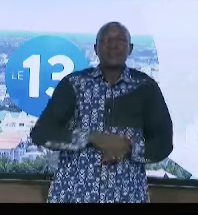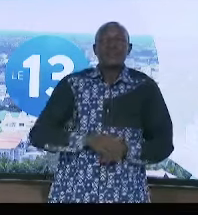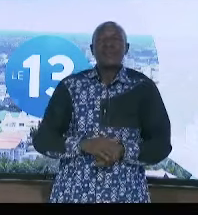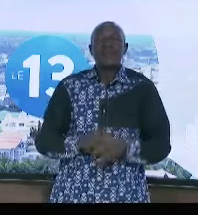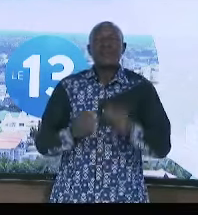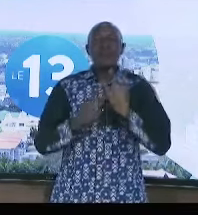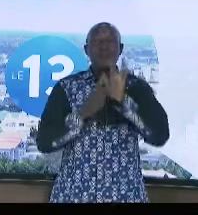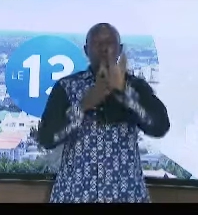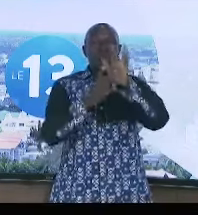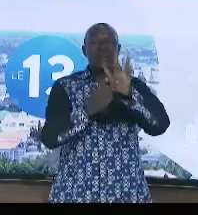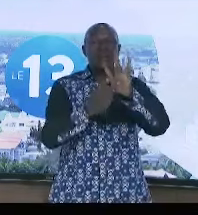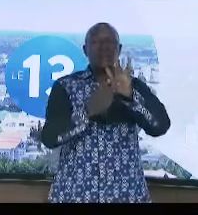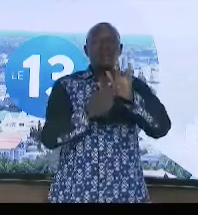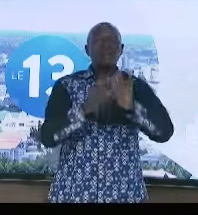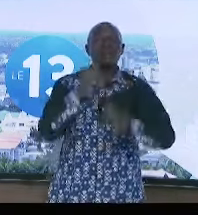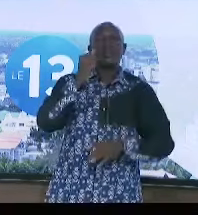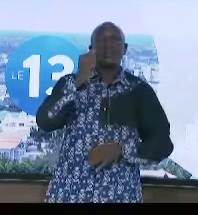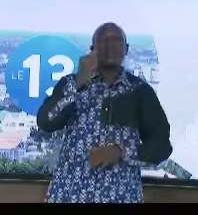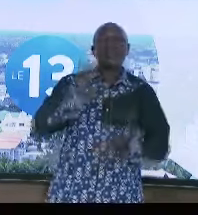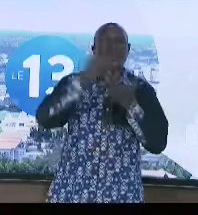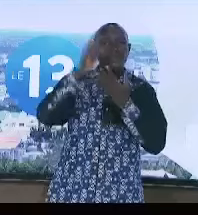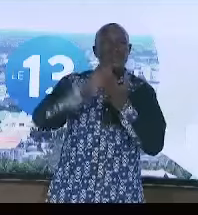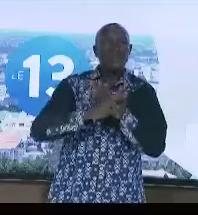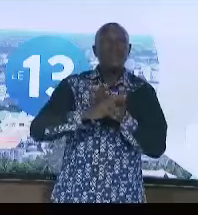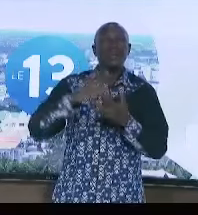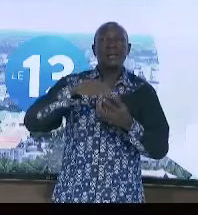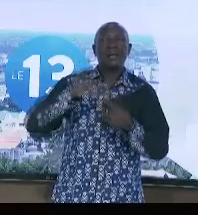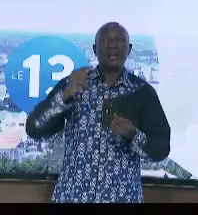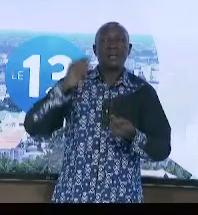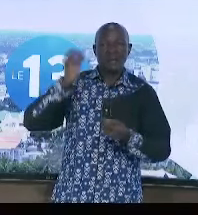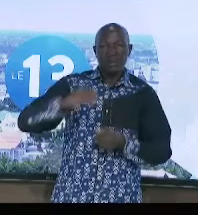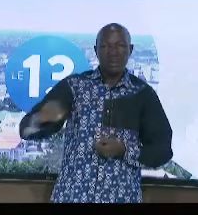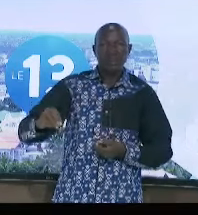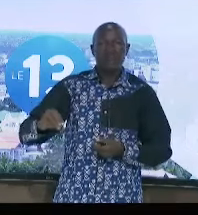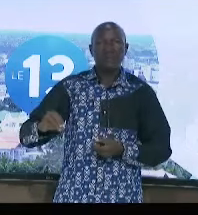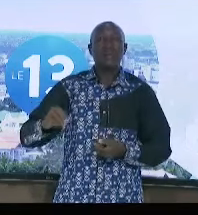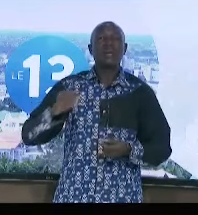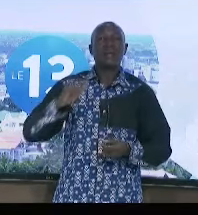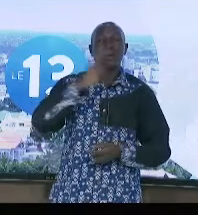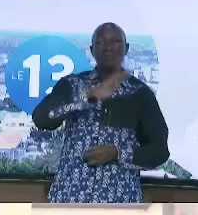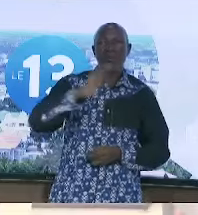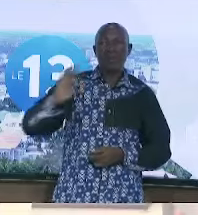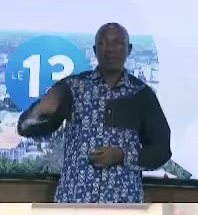sera en projection à partir du 1er juillet dans les salles de cinéma de Ouagadougou et Bobo-Dioulasso.